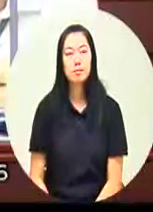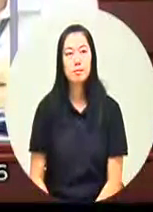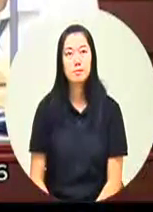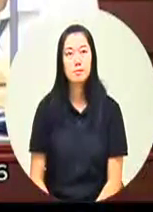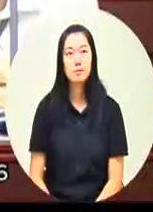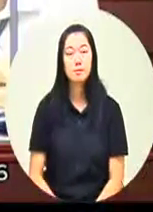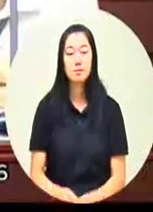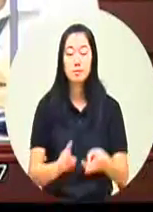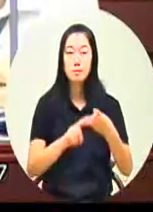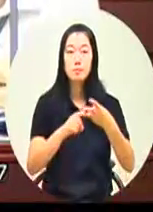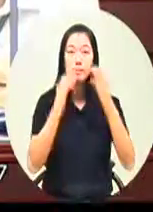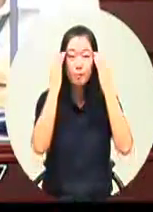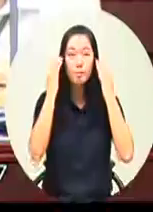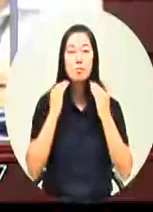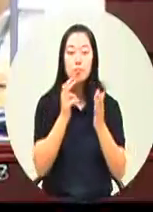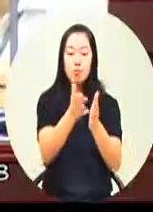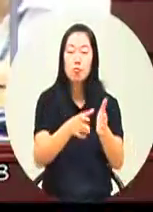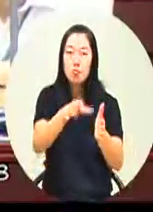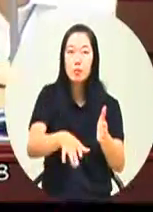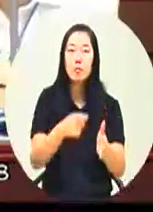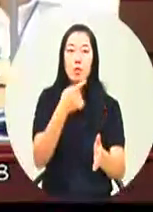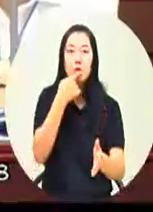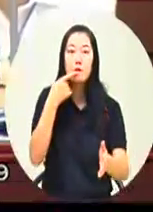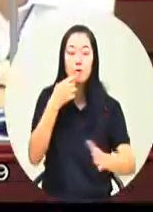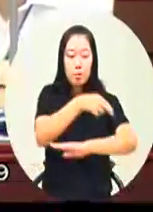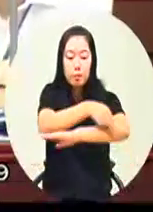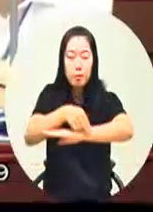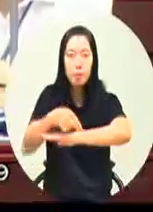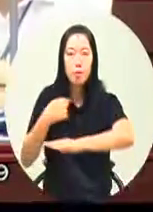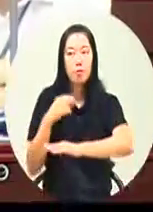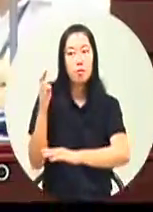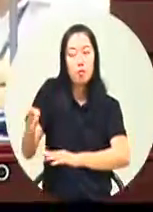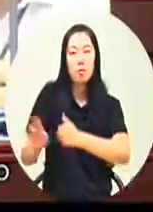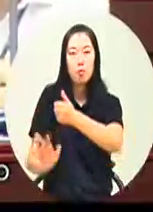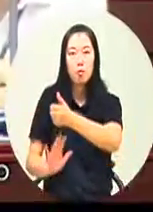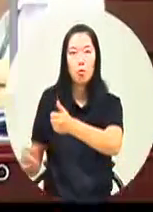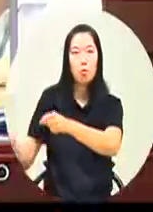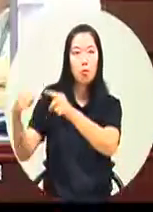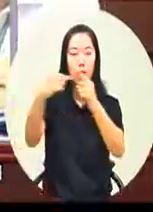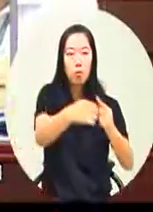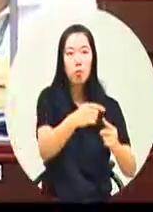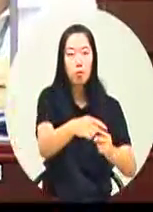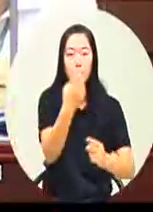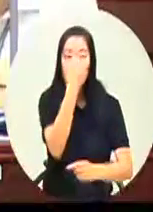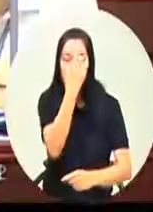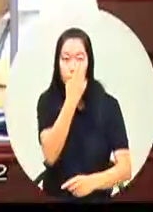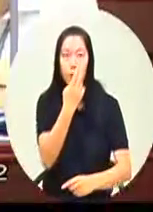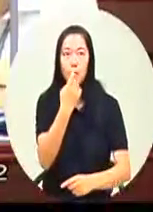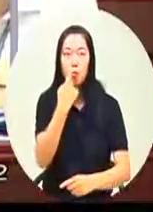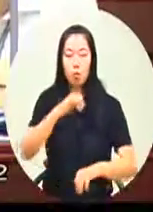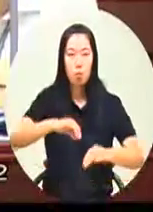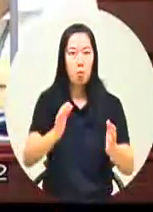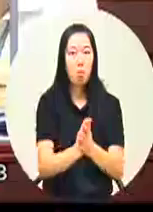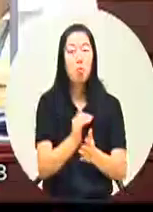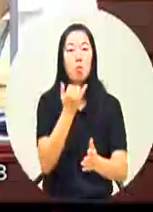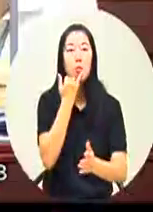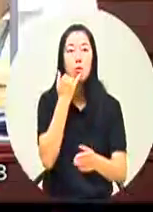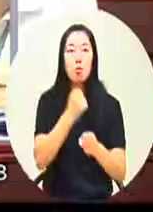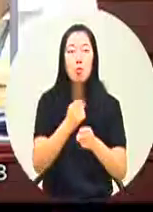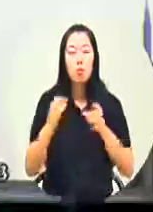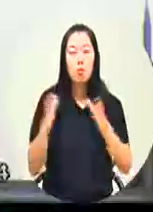子火车站的部分哈、哦，画红线的部分，我会请我同仁去了解一下。对，如果需要的话，我们马上办。